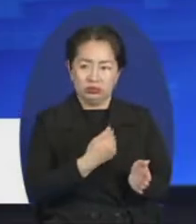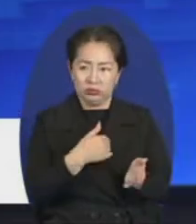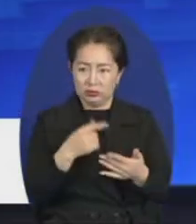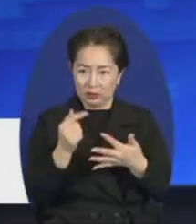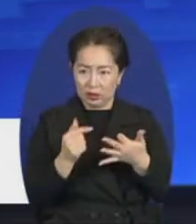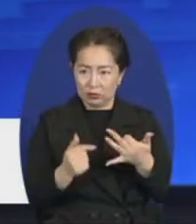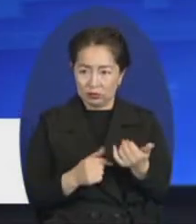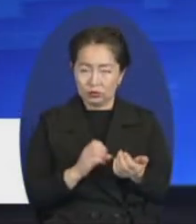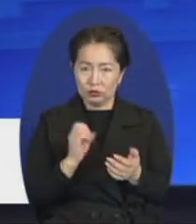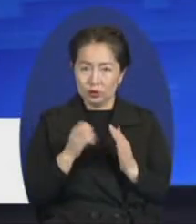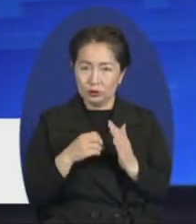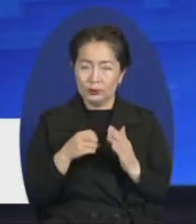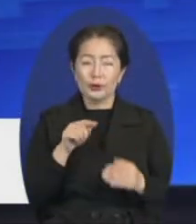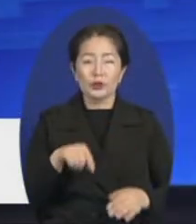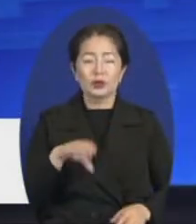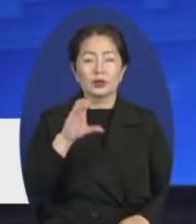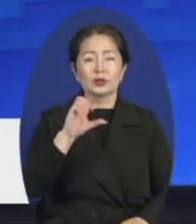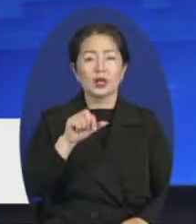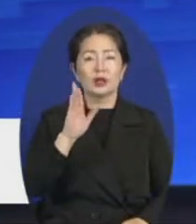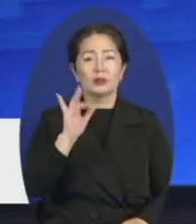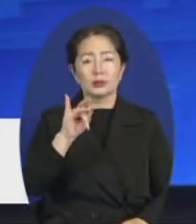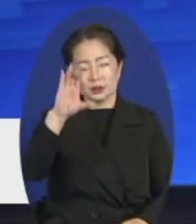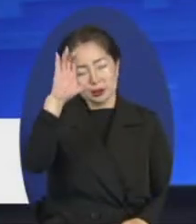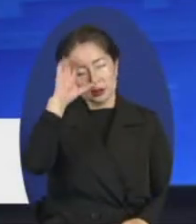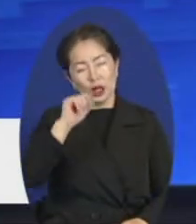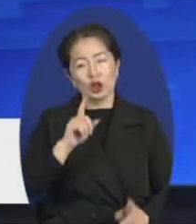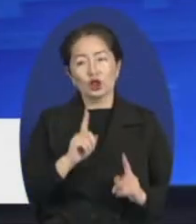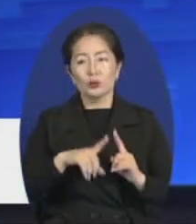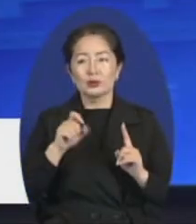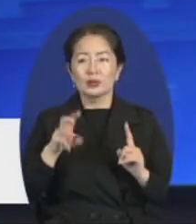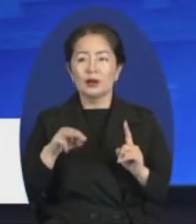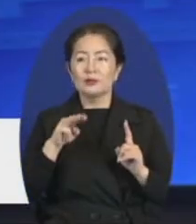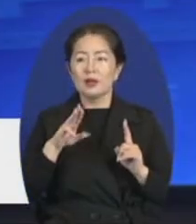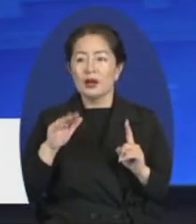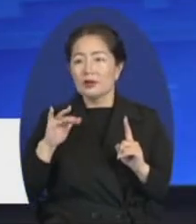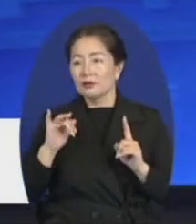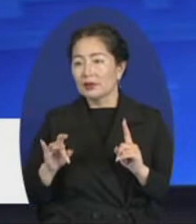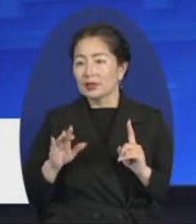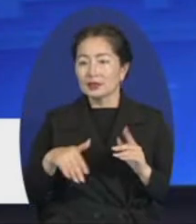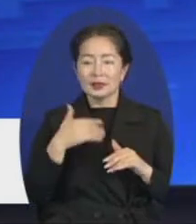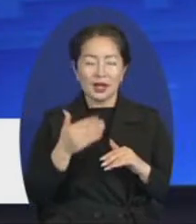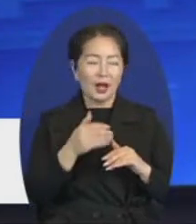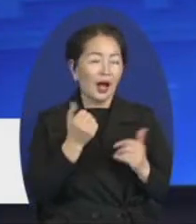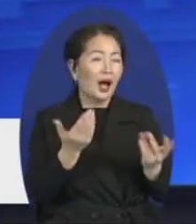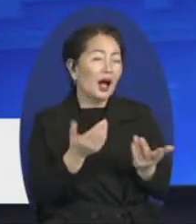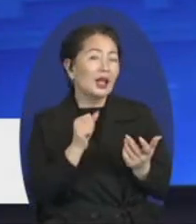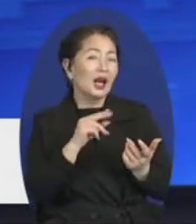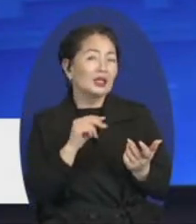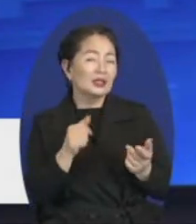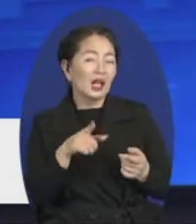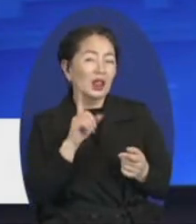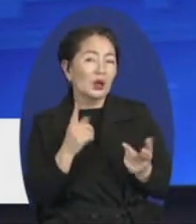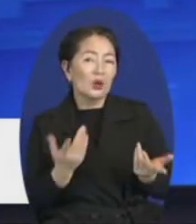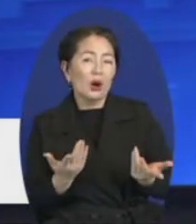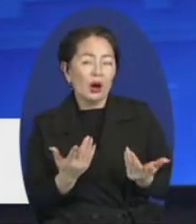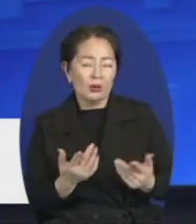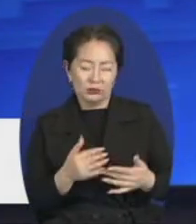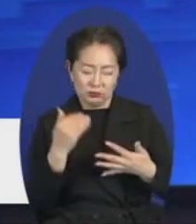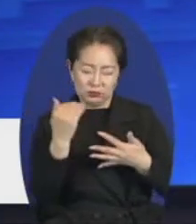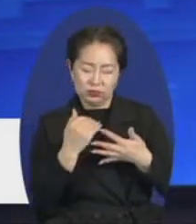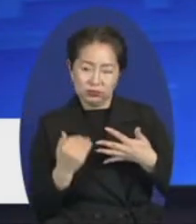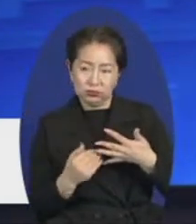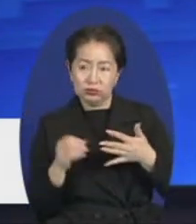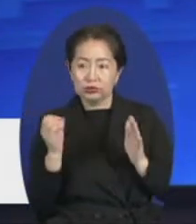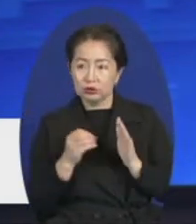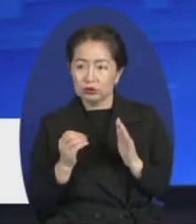ёстой. Тэр өнөөдөр салбарын сайдын хэлж байгаагаар төмөр замын тээврийн хувь цаашид аль ачааг нь төрүүлж очих вэ гэдгийг эрмэлэх ёстой гэдгийг